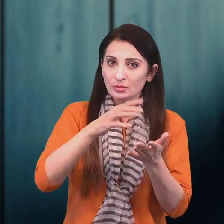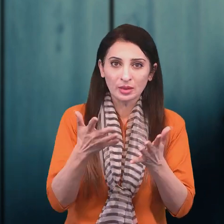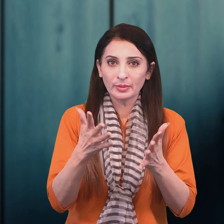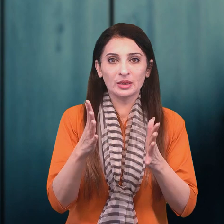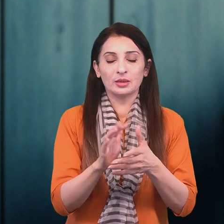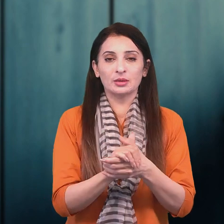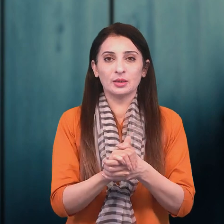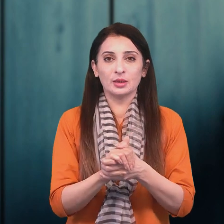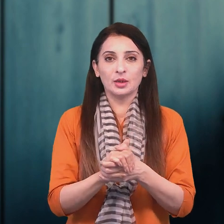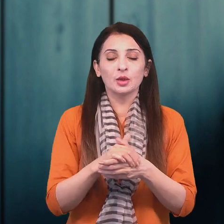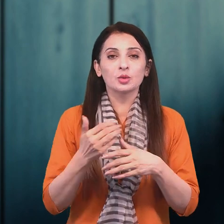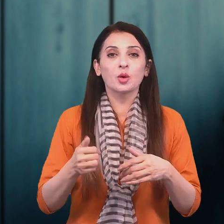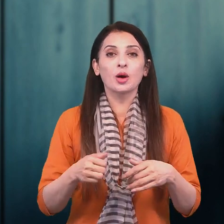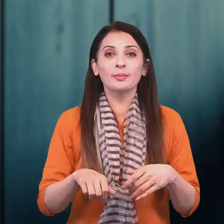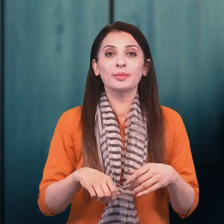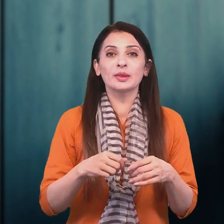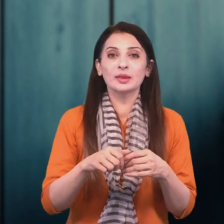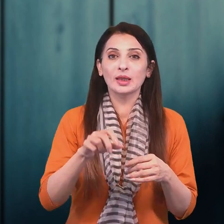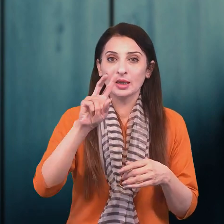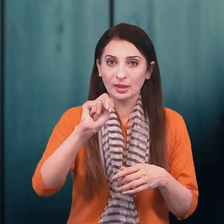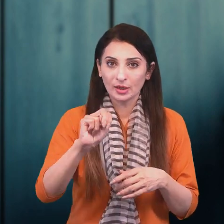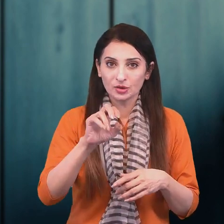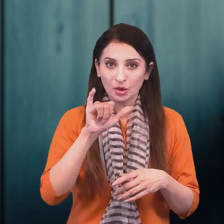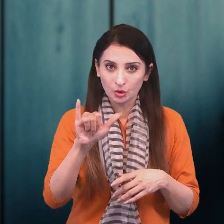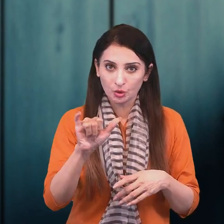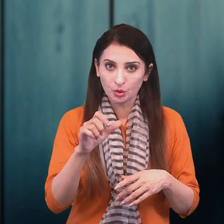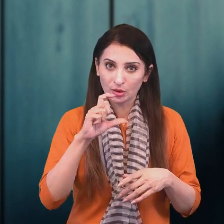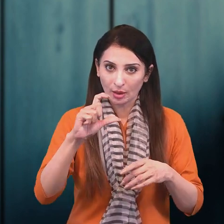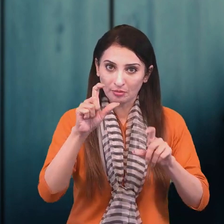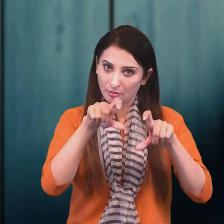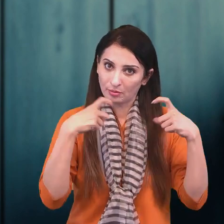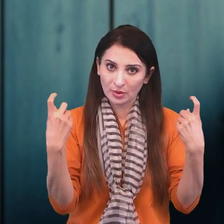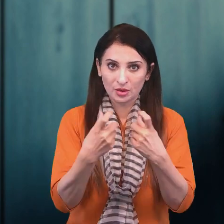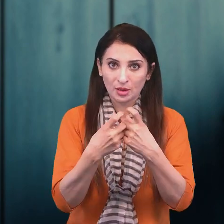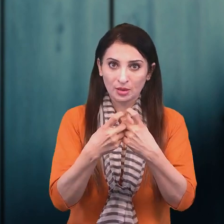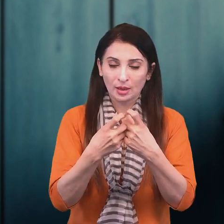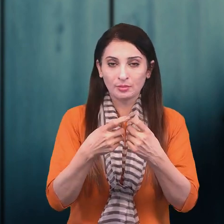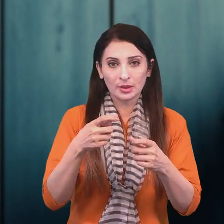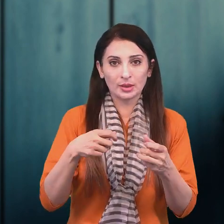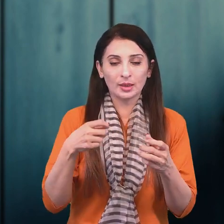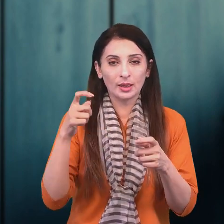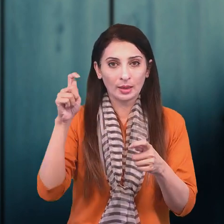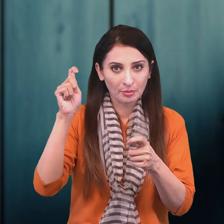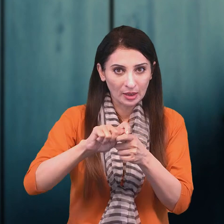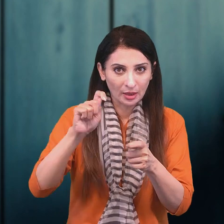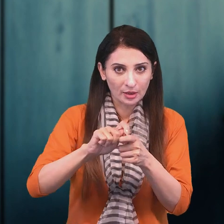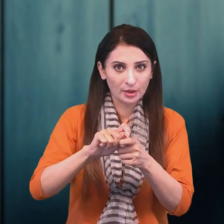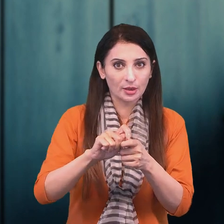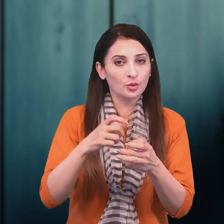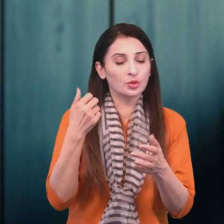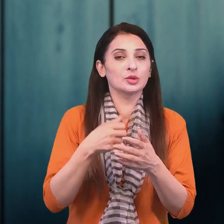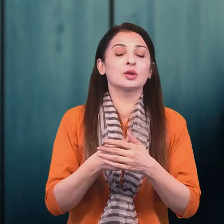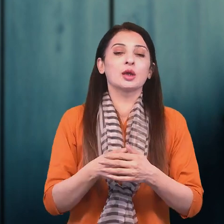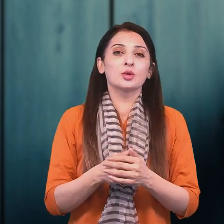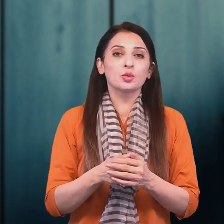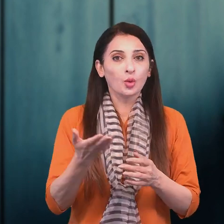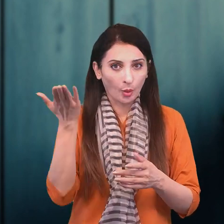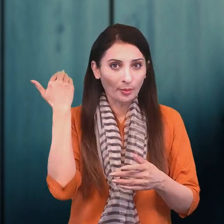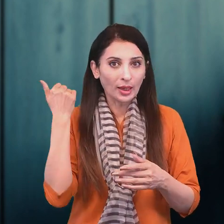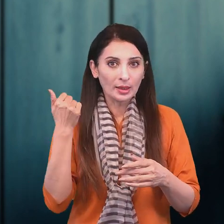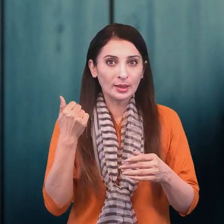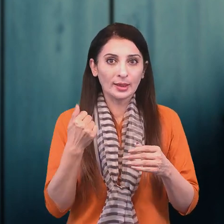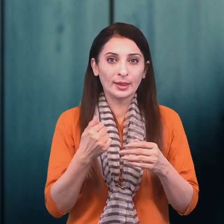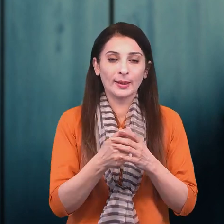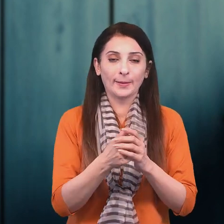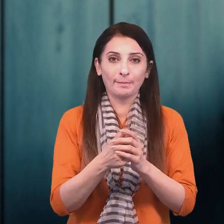की कि हम एक नेशनल यूथ कमीशन की तरफ जाएँ। तो 8 साल कोशिश करने के बाद जो पिछला वफाकी बजट था, उसके